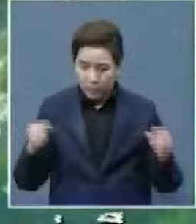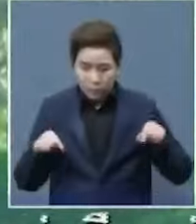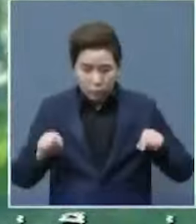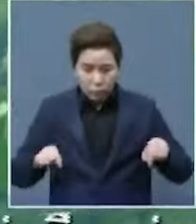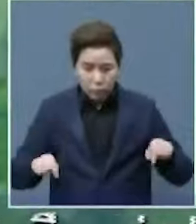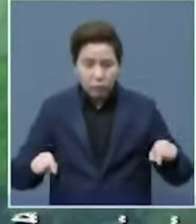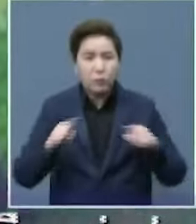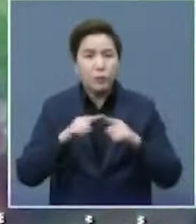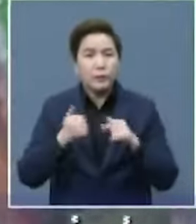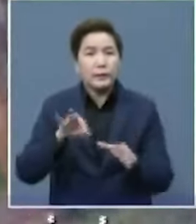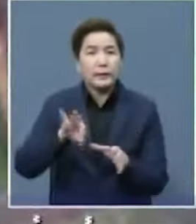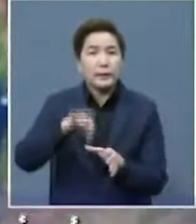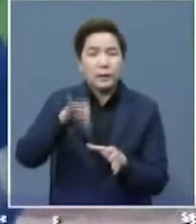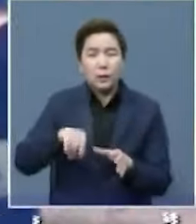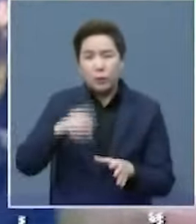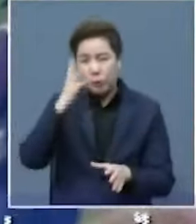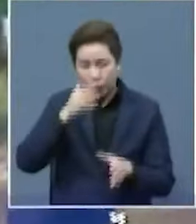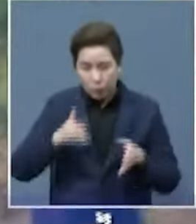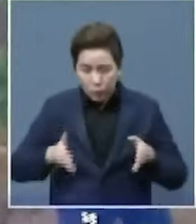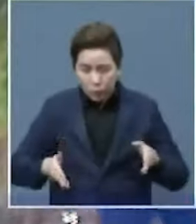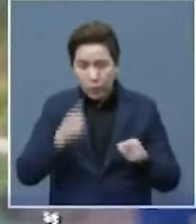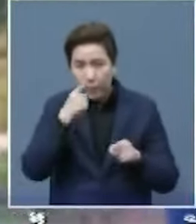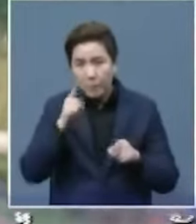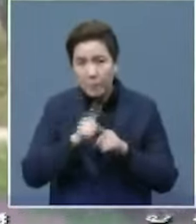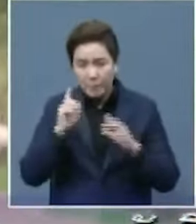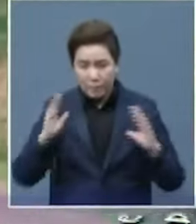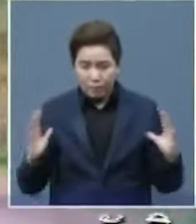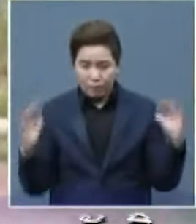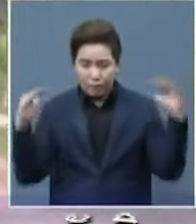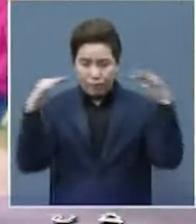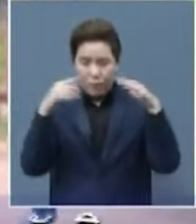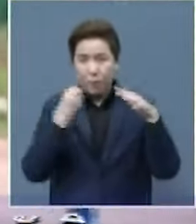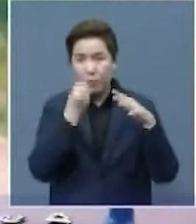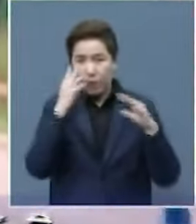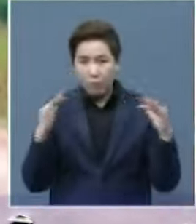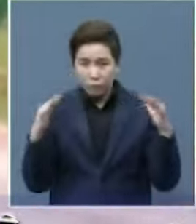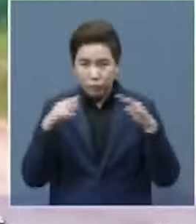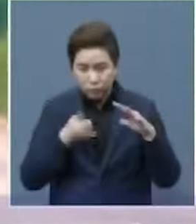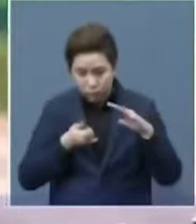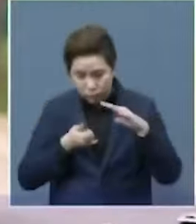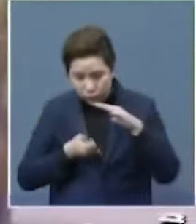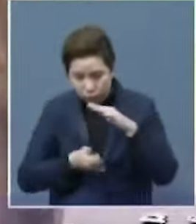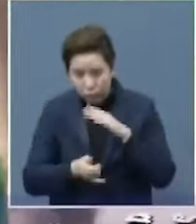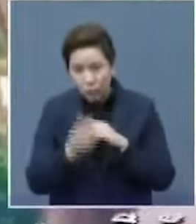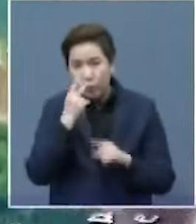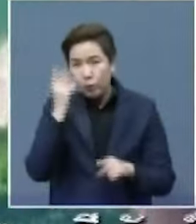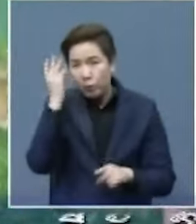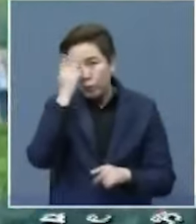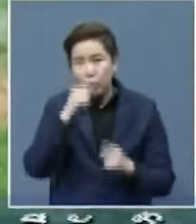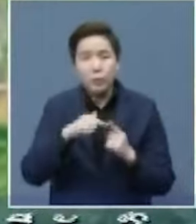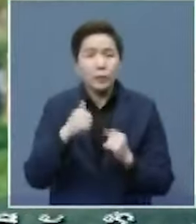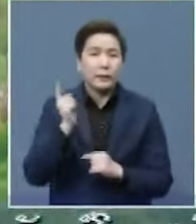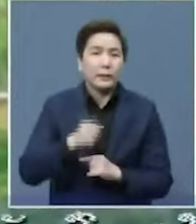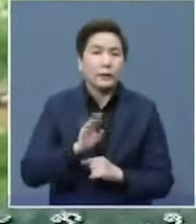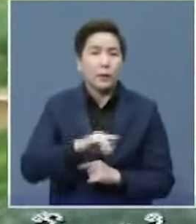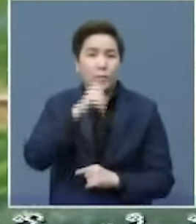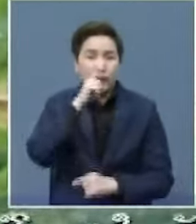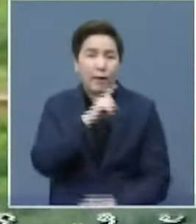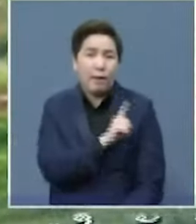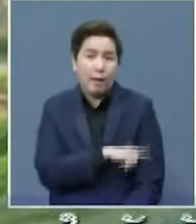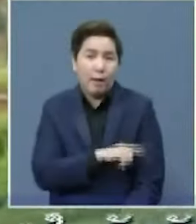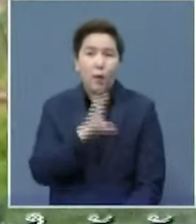ยังแปลงชาคือมันสวยงามเหมือนเป็นอุโมงค่ะอุโมงดอกไม้ให้เรารอดไปเป็นอุโมงดอกพญาเสือโคร่งสี